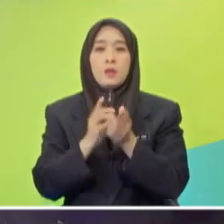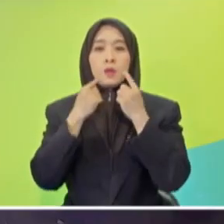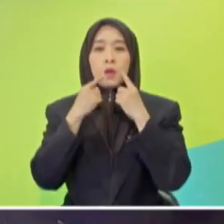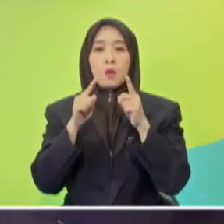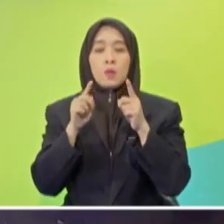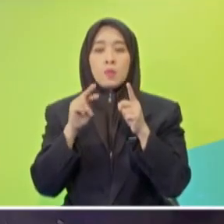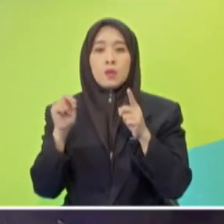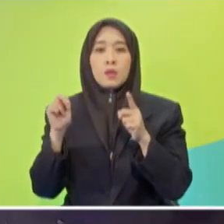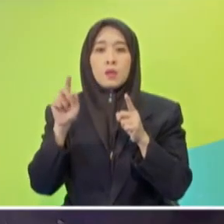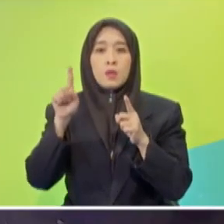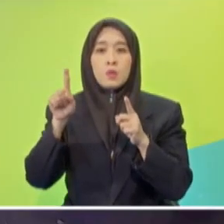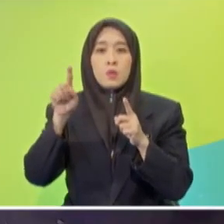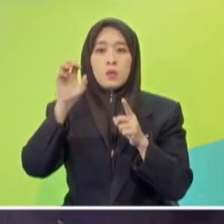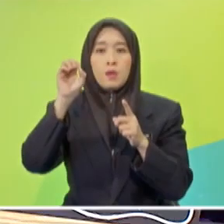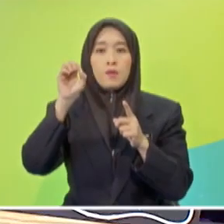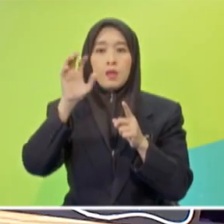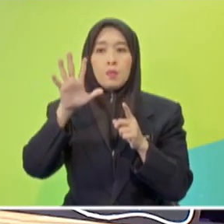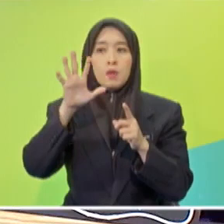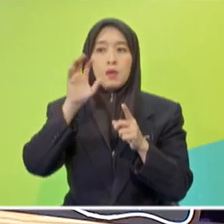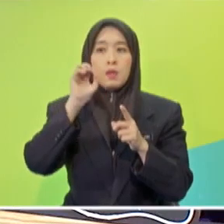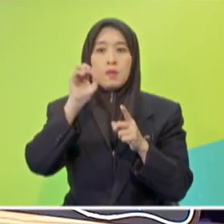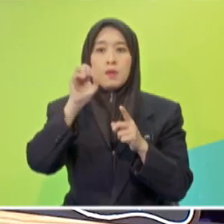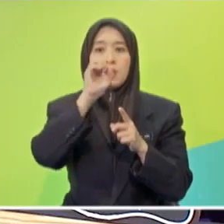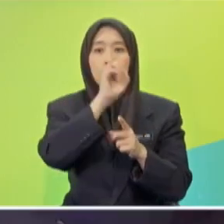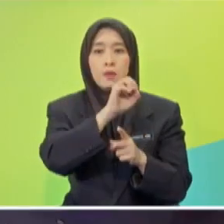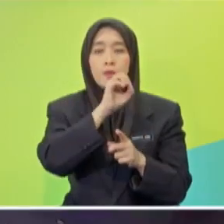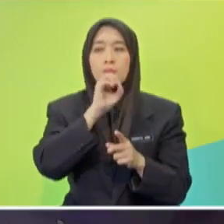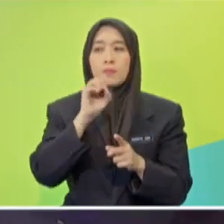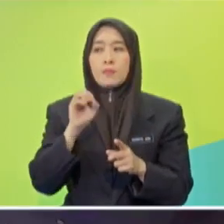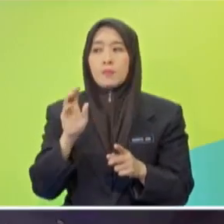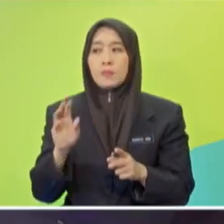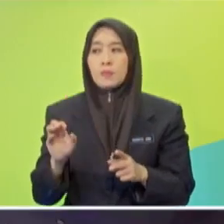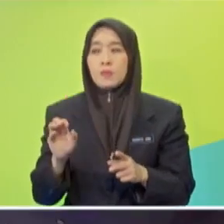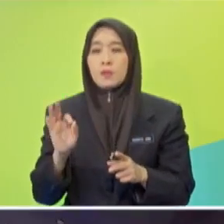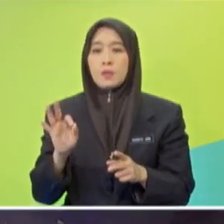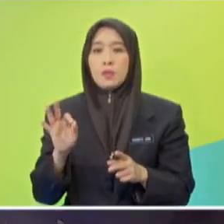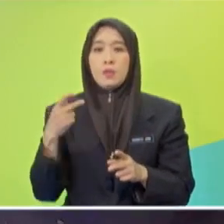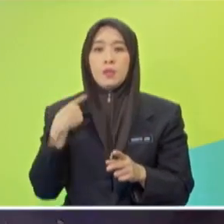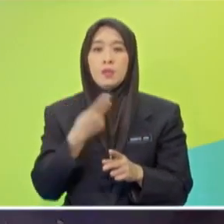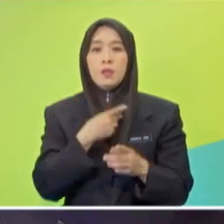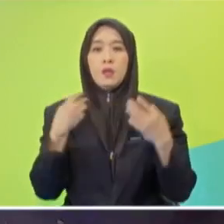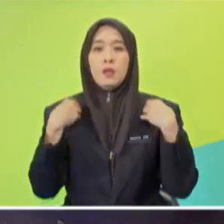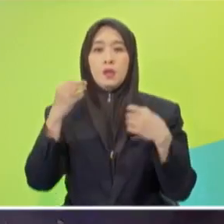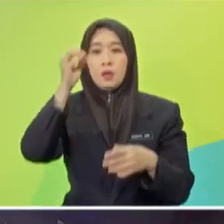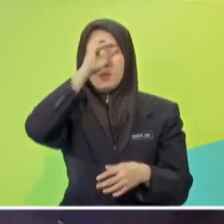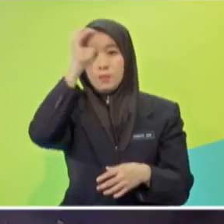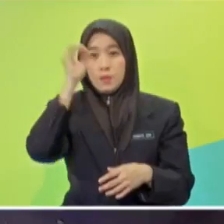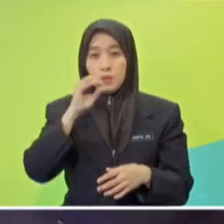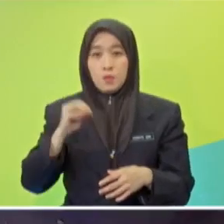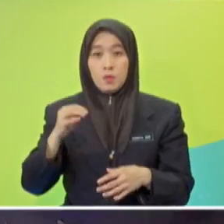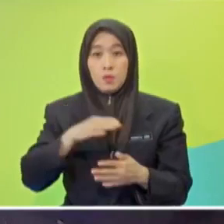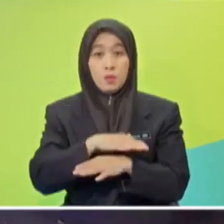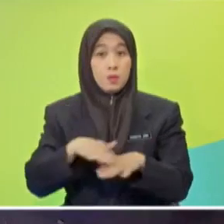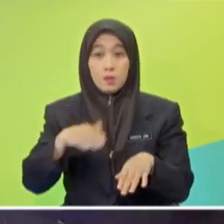sifat lima sifat-sifat oke nih tapi kita ada platos jangan lupa ya kita